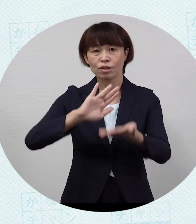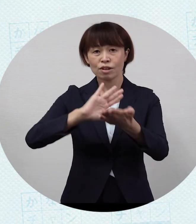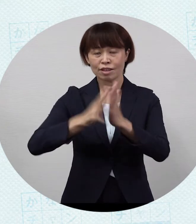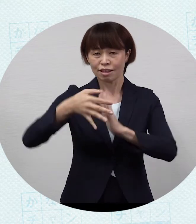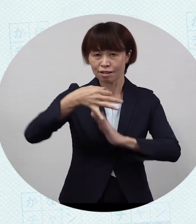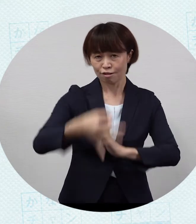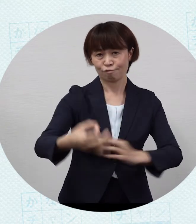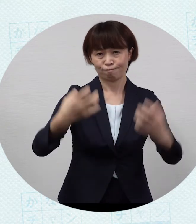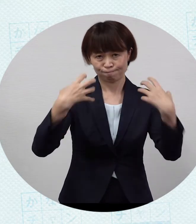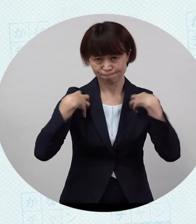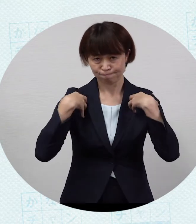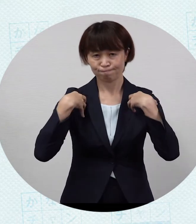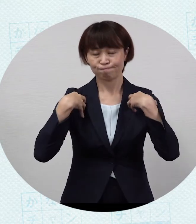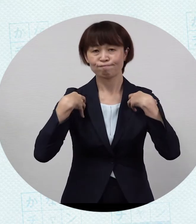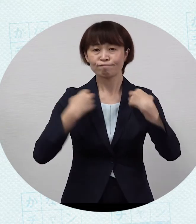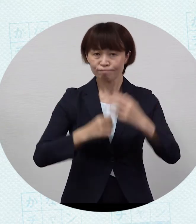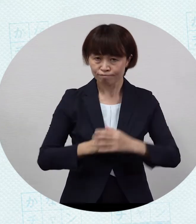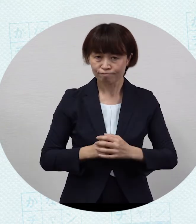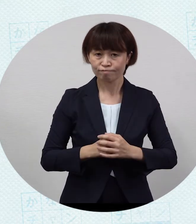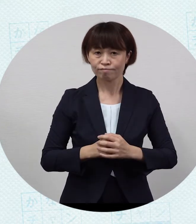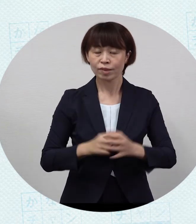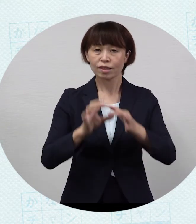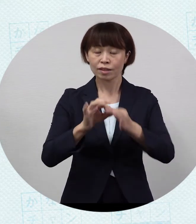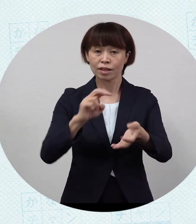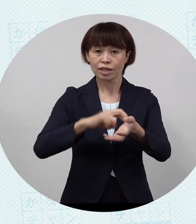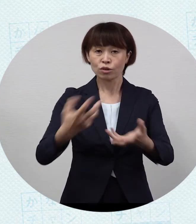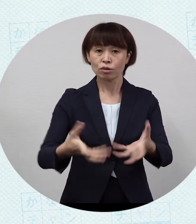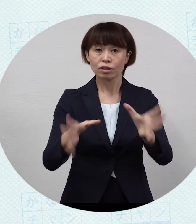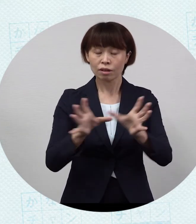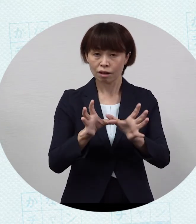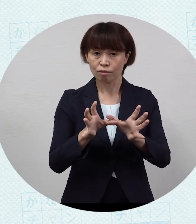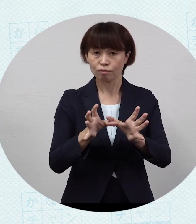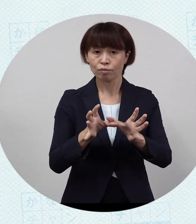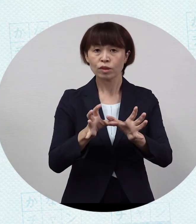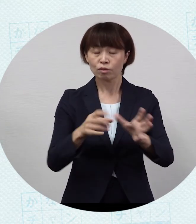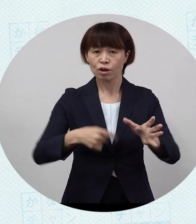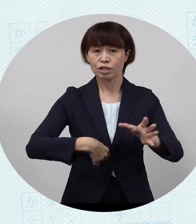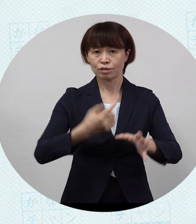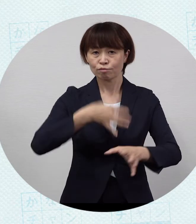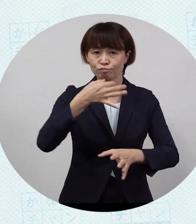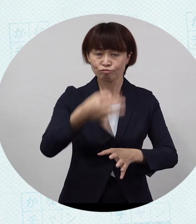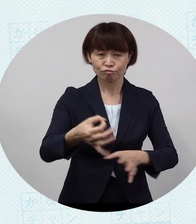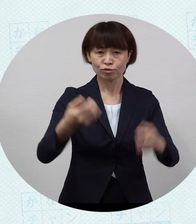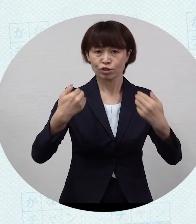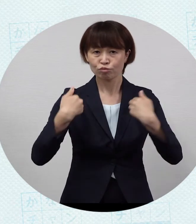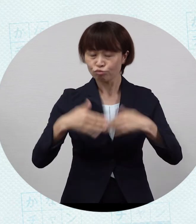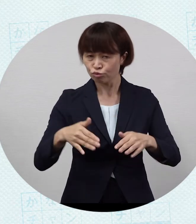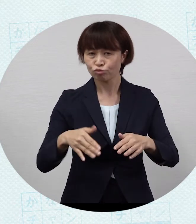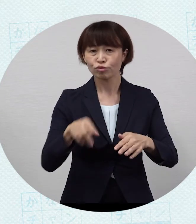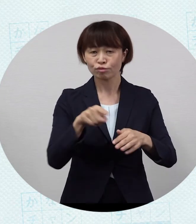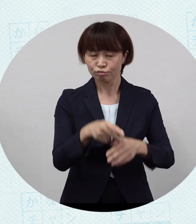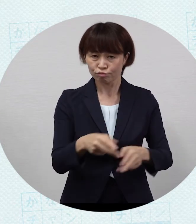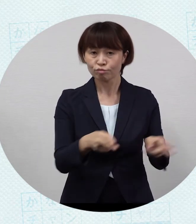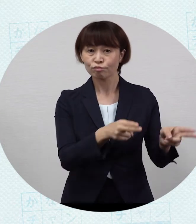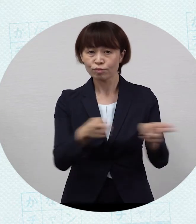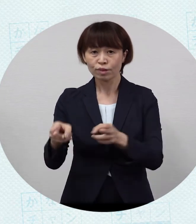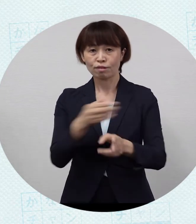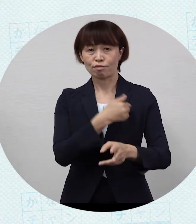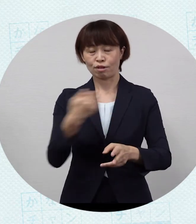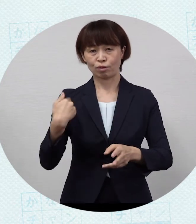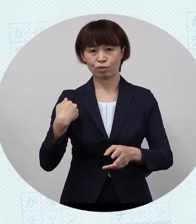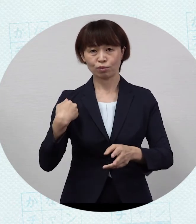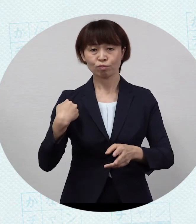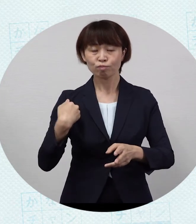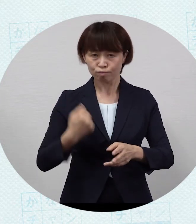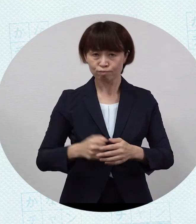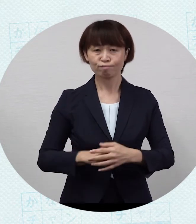補助、 全額補助、これは県が補助しますからね、だから医療機関として見れば、これを財政負担しなくても対応